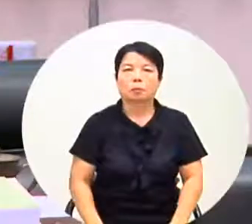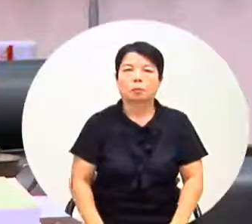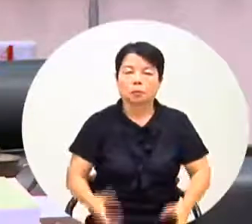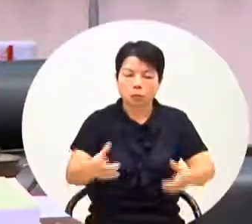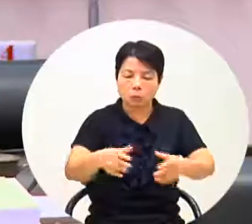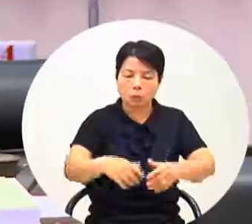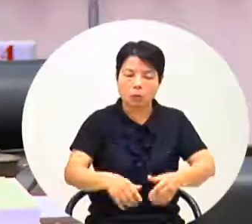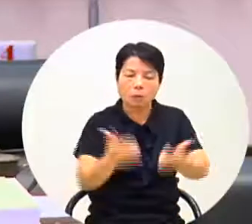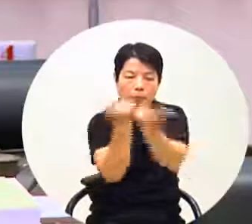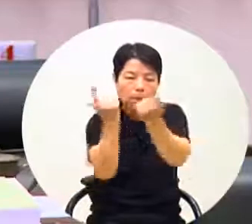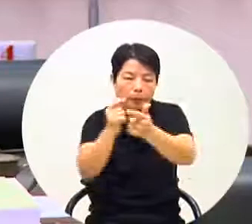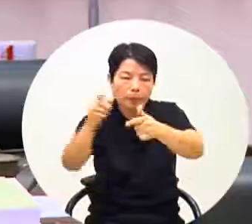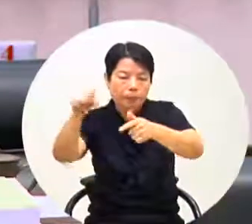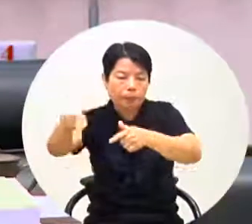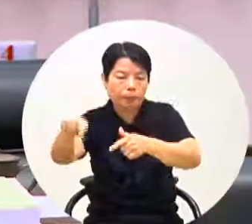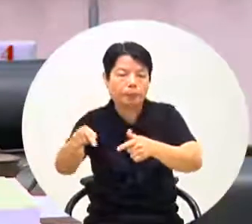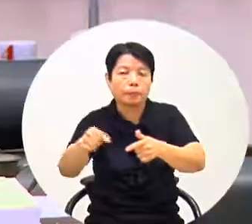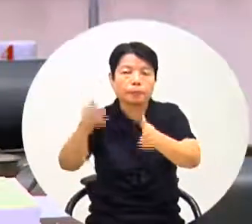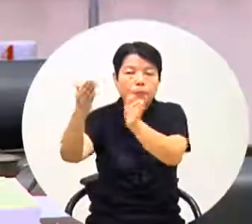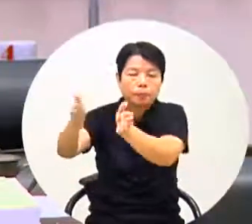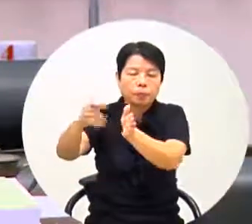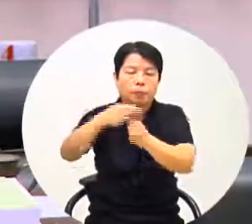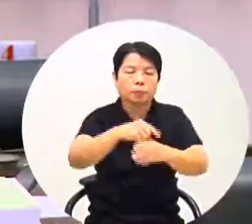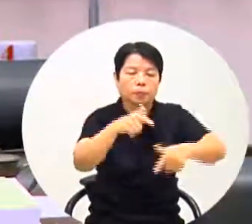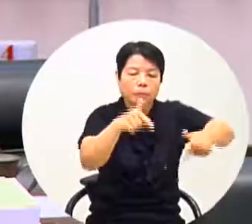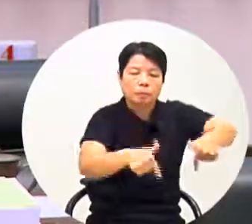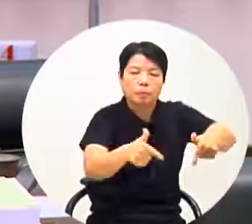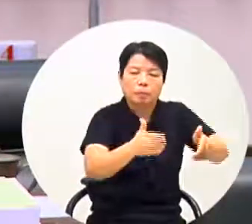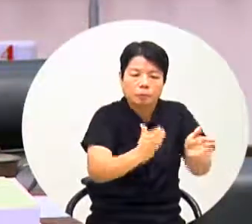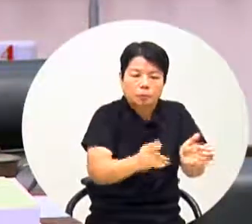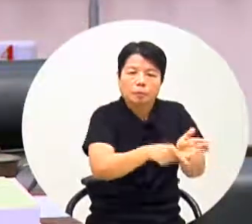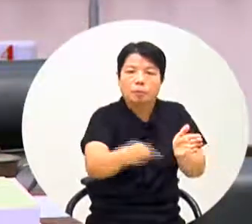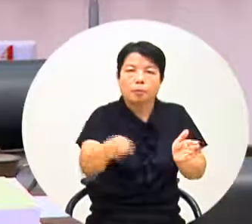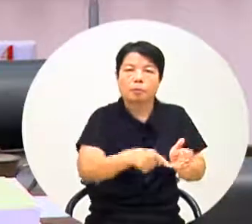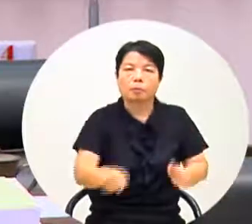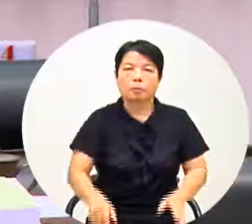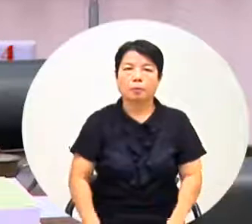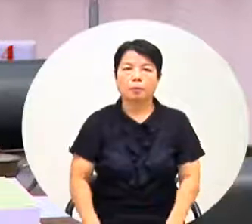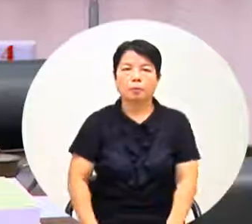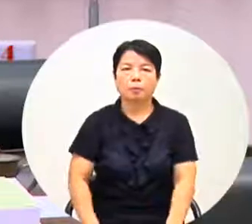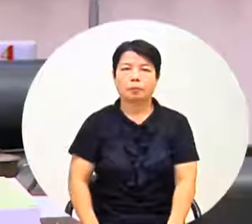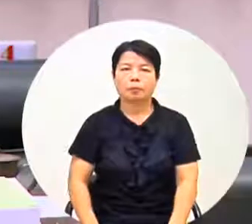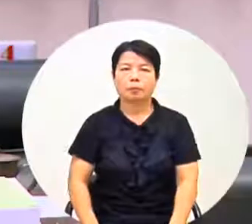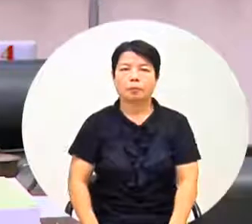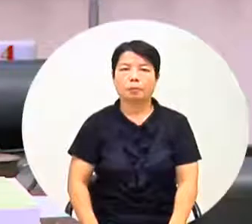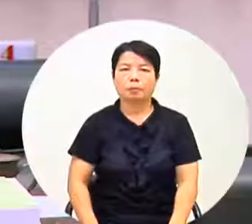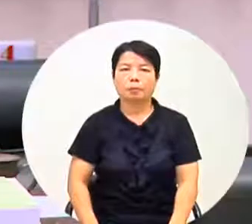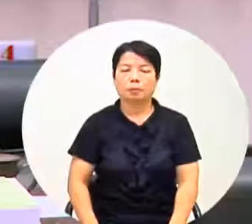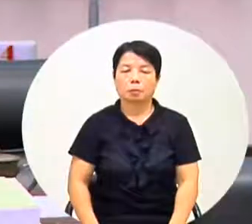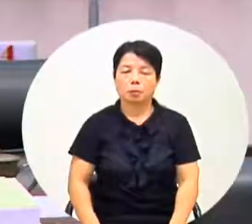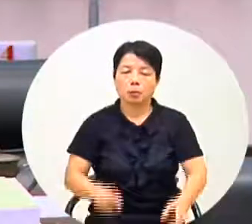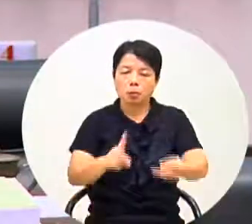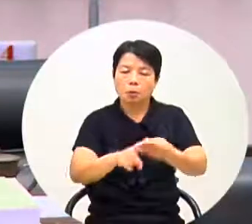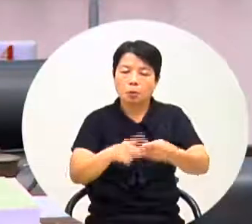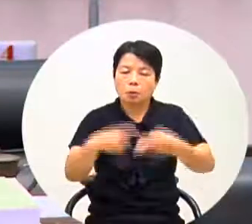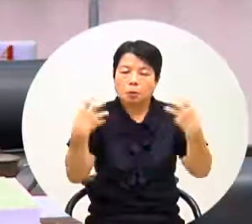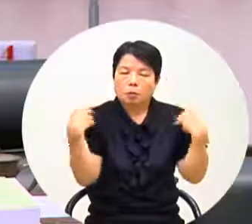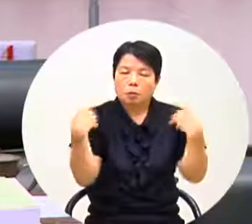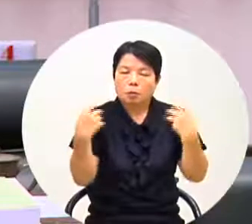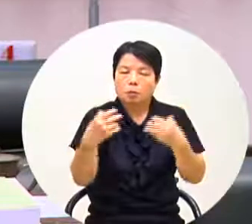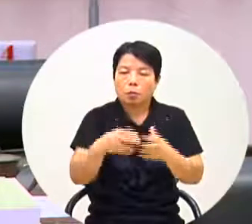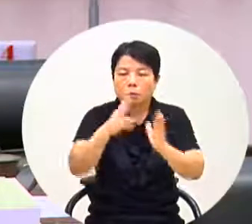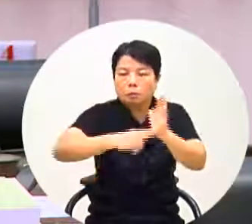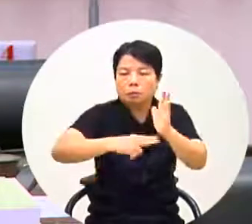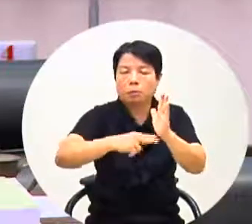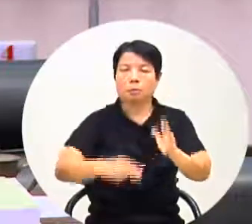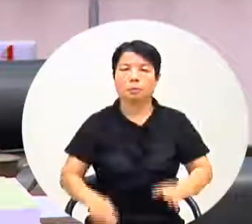段，这个哈， 请我赵局长恭候。 我要注意说明这样子。 主委，请